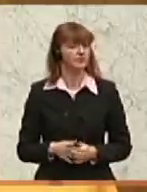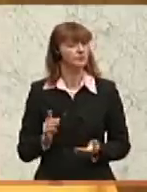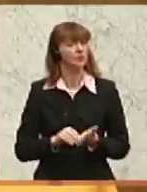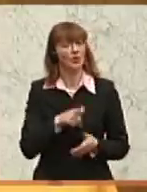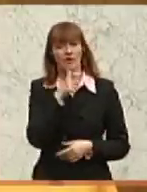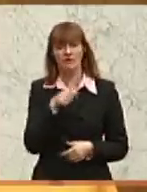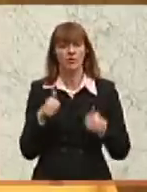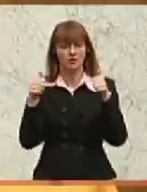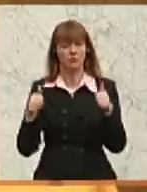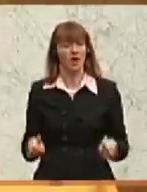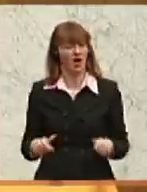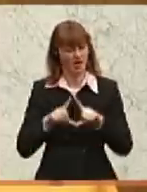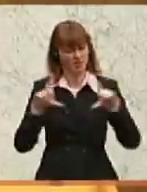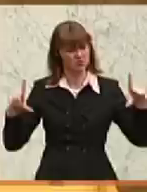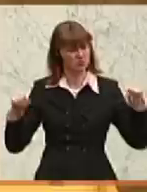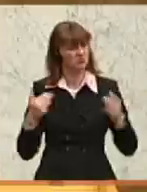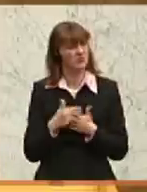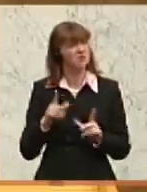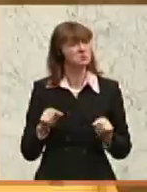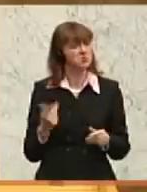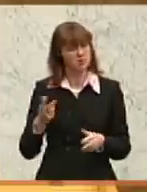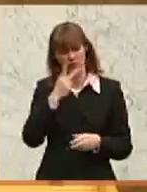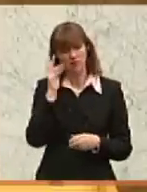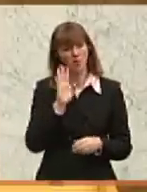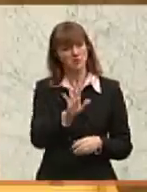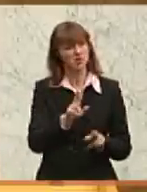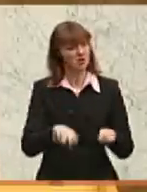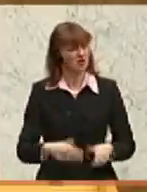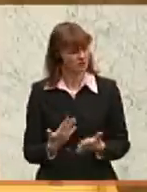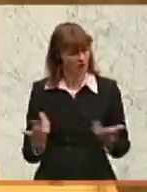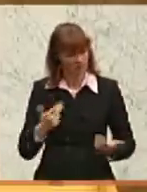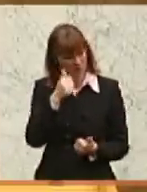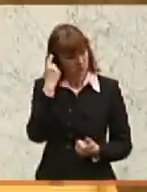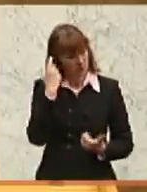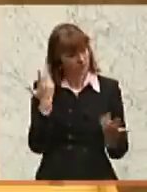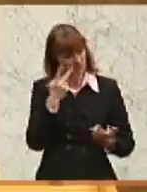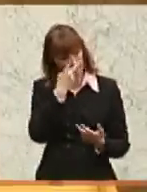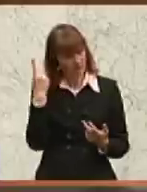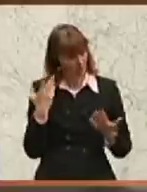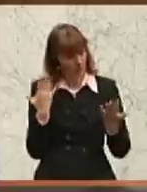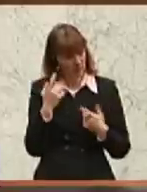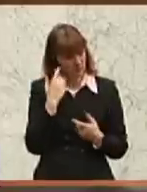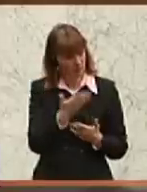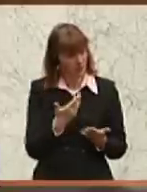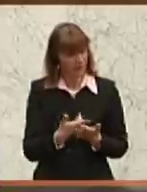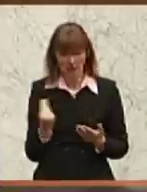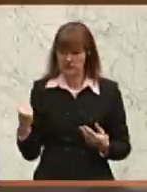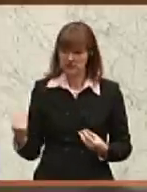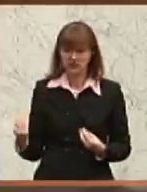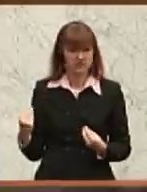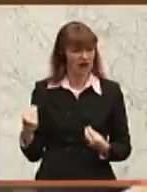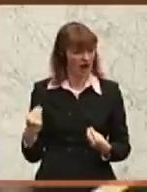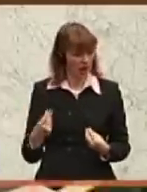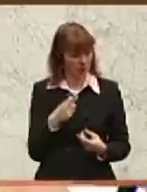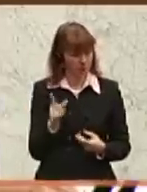was heißt denn dem Volk sein Recht? Welches Volk meinen Sie denn? Herr Strache, Sie tragen serbische Freundschaftsbänder. Meinen Sie